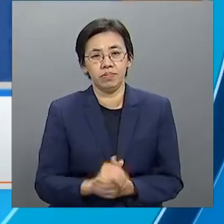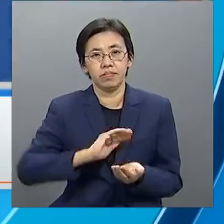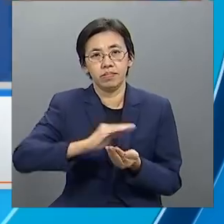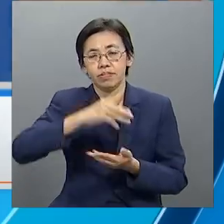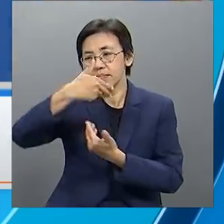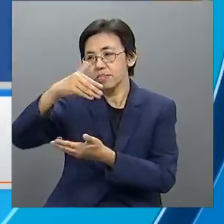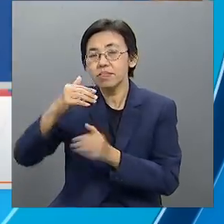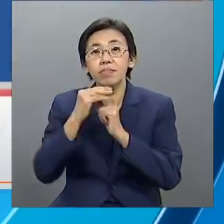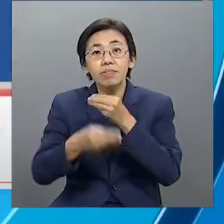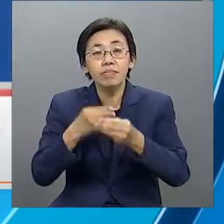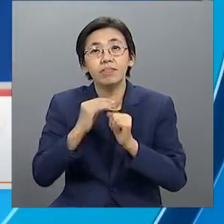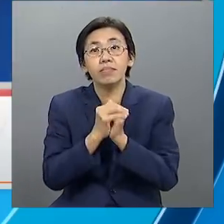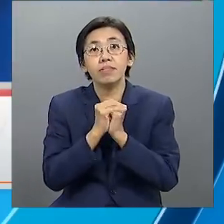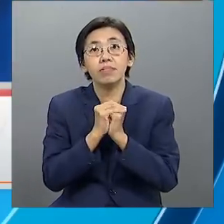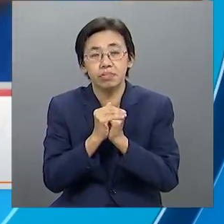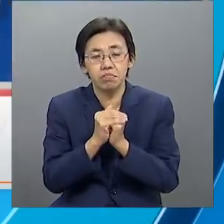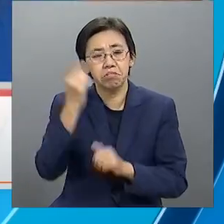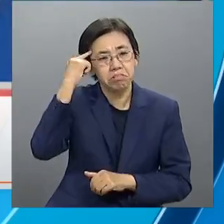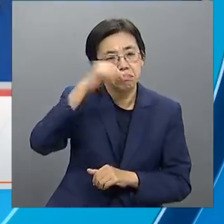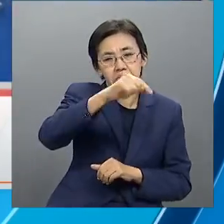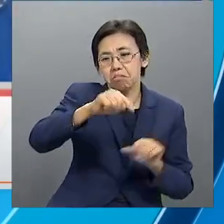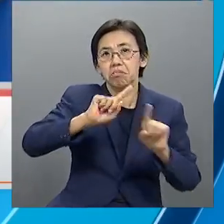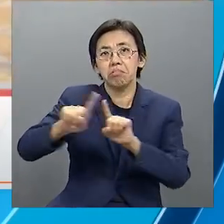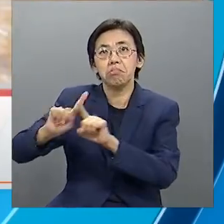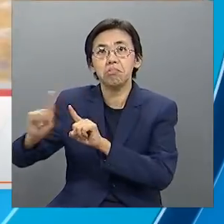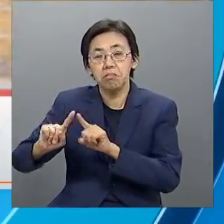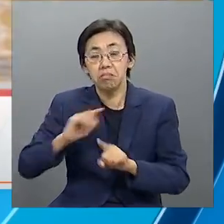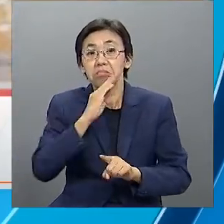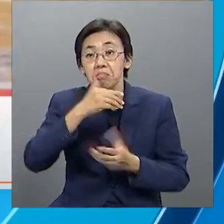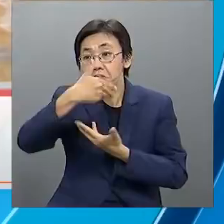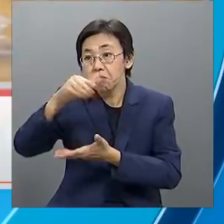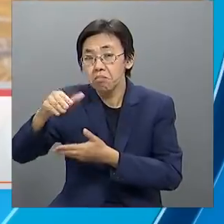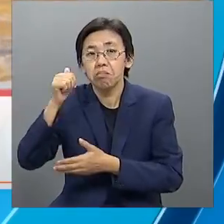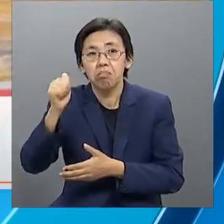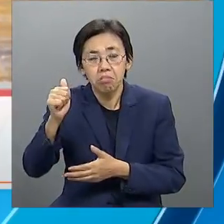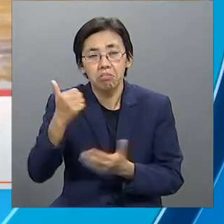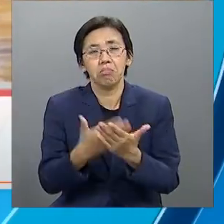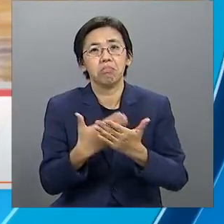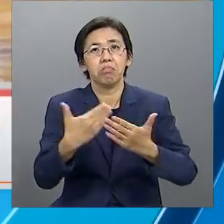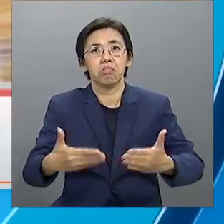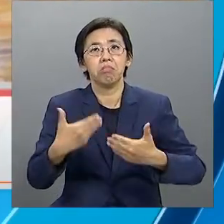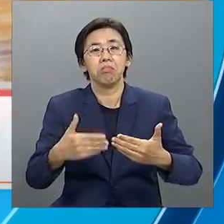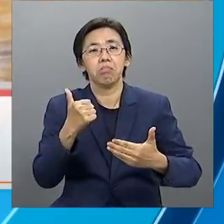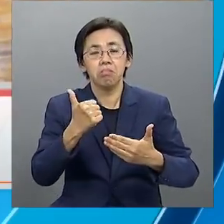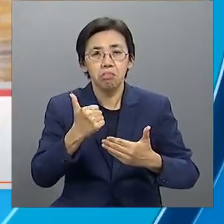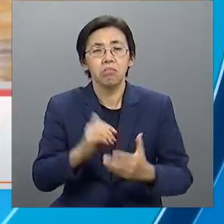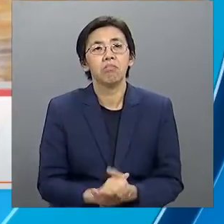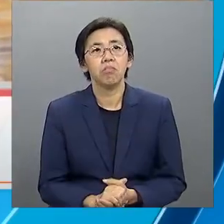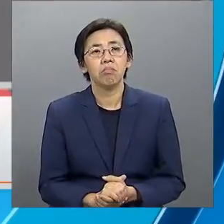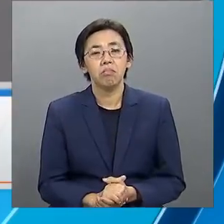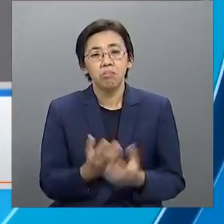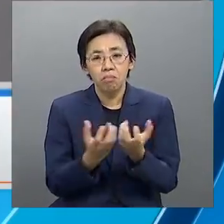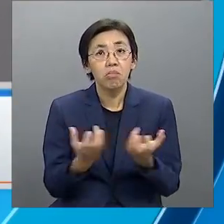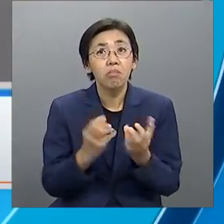างเงี้ย มันแล้วแต่สายพันธุ์อ่ะเออไม่ได้เกิดว่าเป็นพันธุ์ที่ส่งออกได้เนี่ยมันก็เพิ่มมูลค่าเอาจริงๆนะคุณผู้ชมของที่อยู่ในบ้านเราเนี่ยต่างประเ